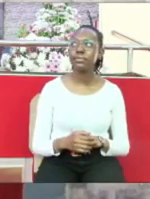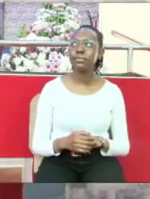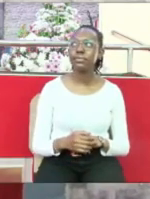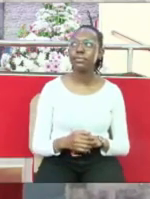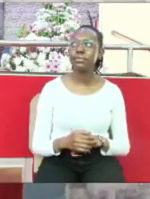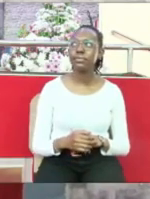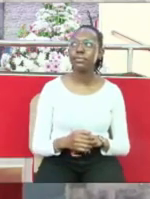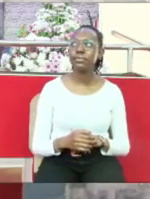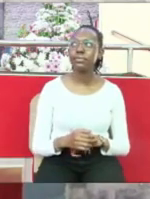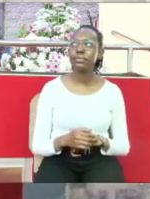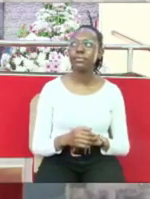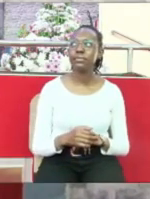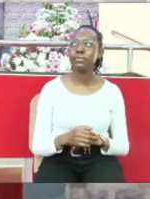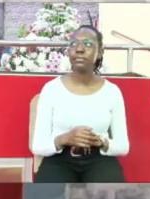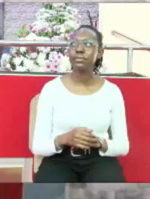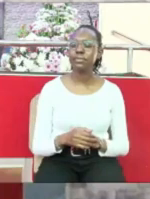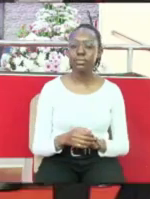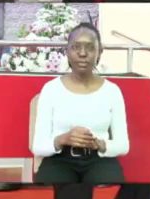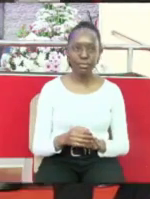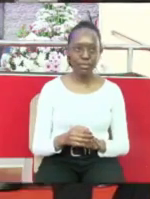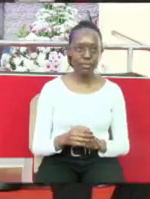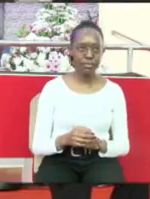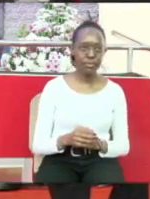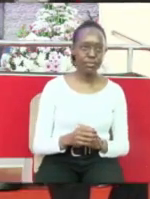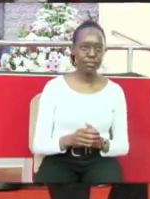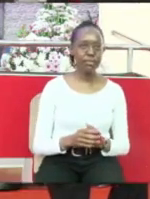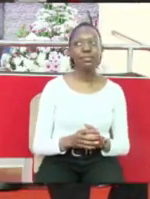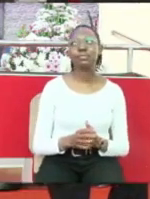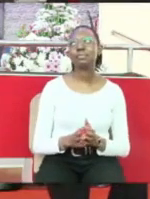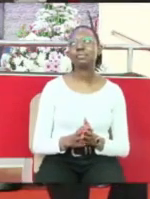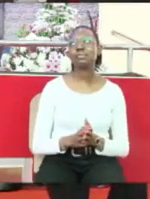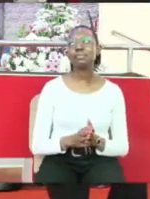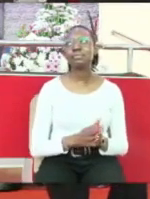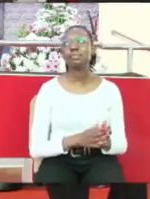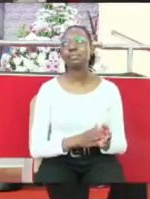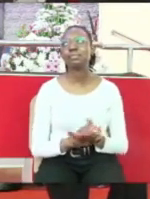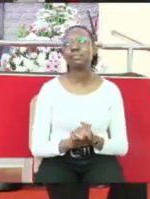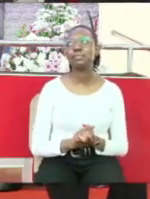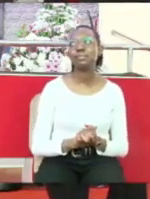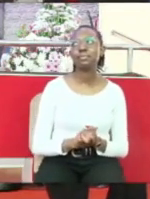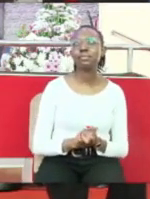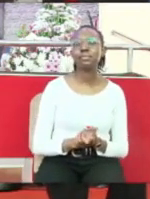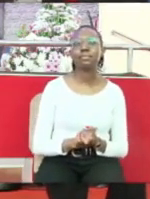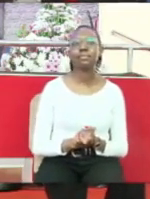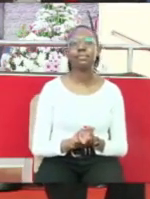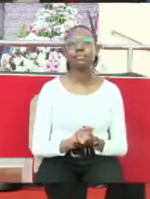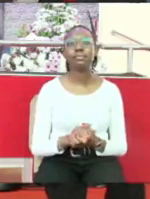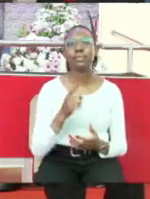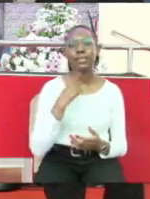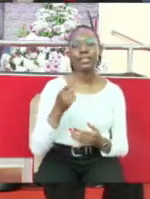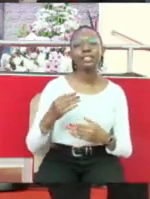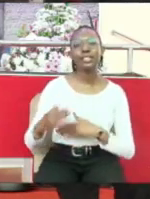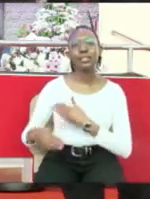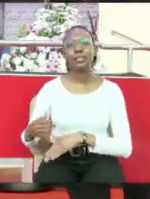teke nilalo kujia. But amen, it was well. Tell your neighbor there is need of